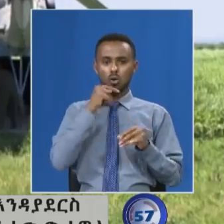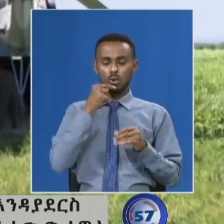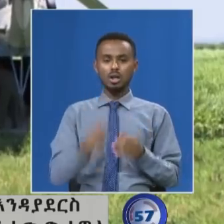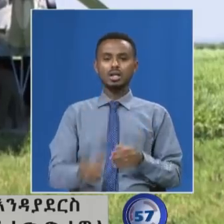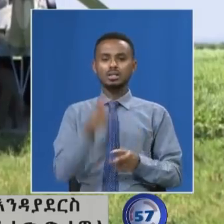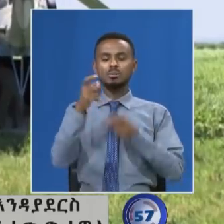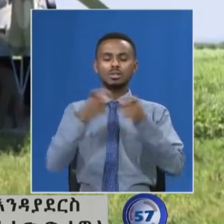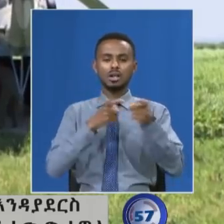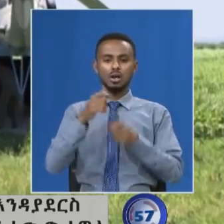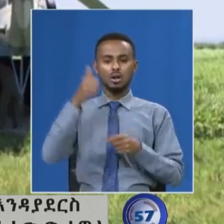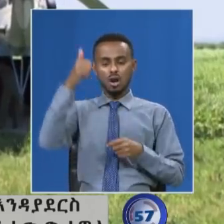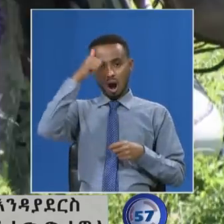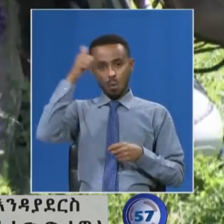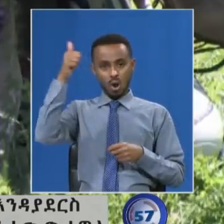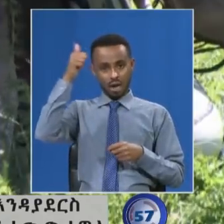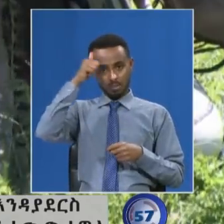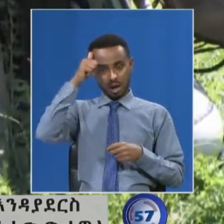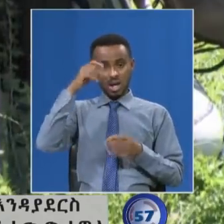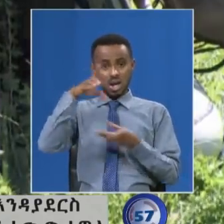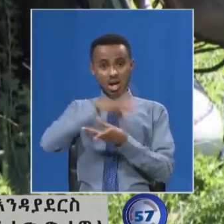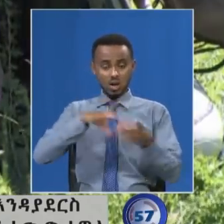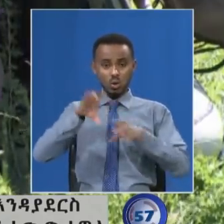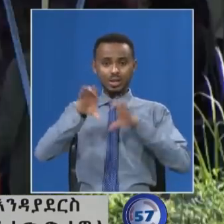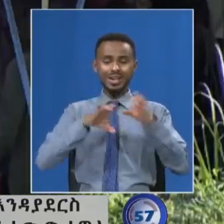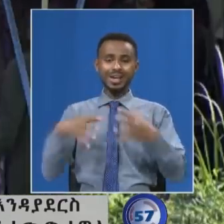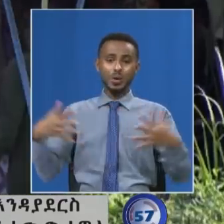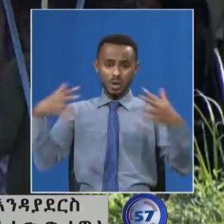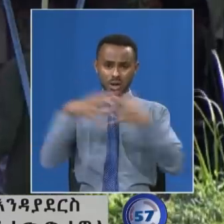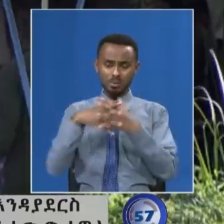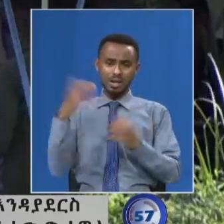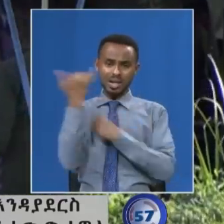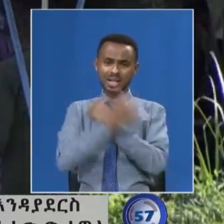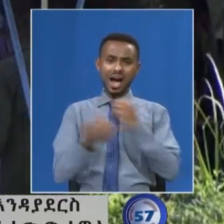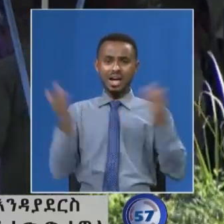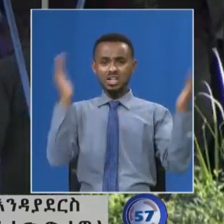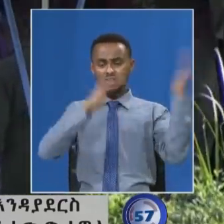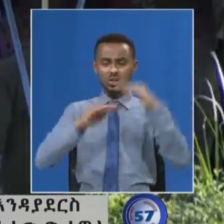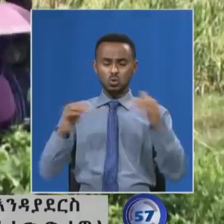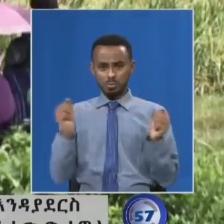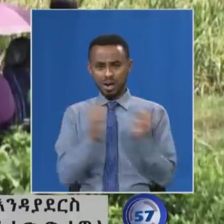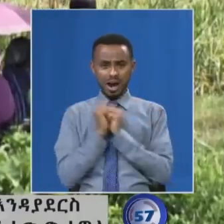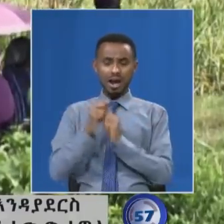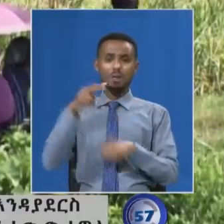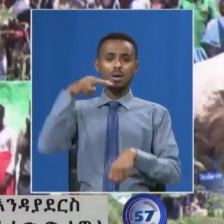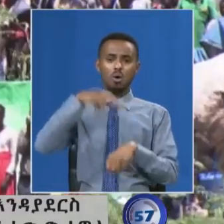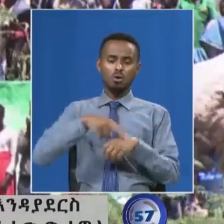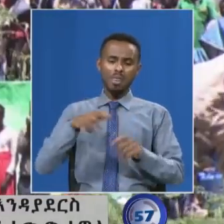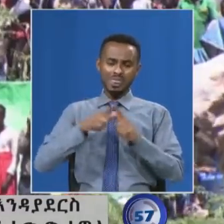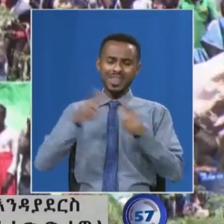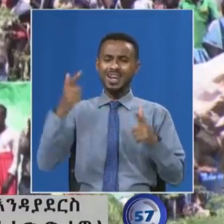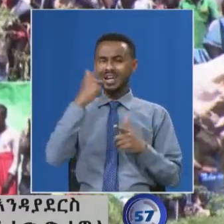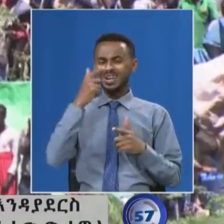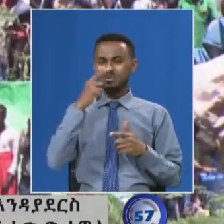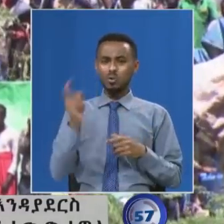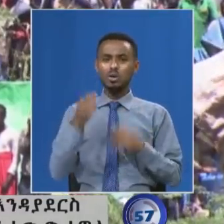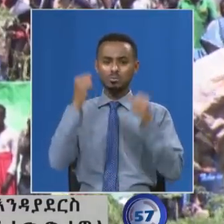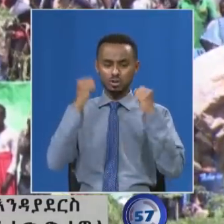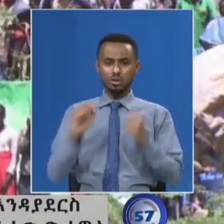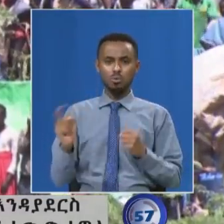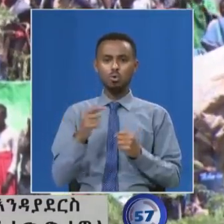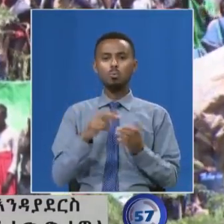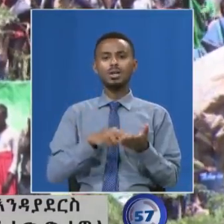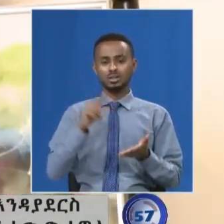ርዕሰ መስተዳድር አወል አርባ። ለክልሉ የተደረገው ርብርብ እንደ ሀገር ችግሮችን በጋራ ለመቋቋም ትልቅ ልምድ ሊሆን የሚችል